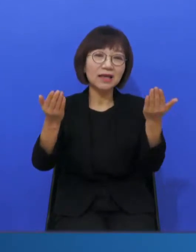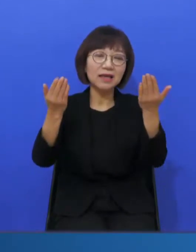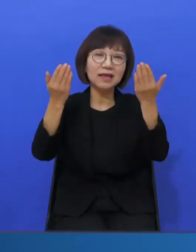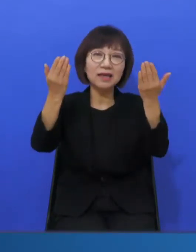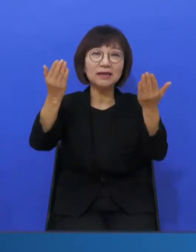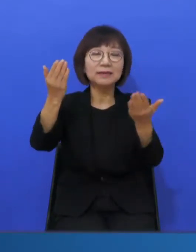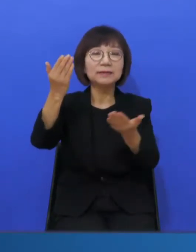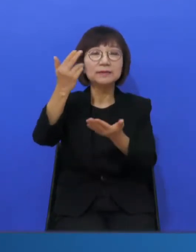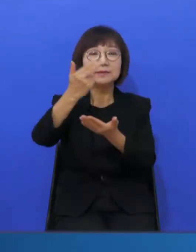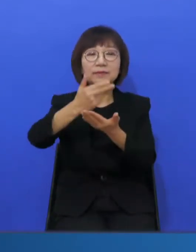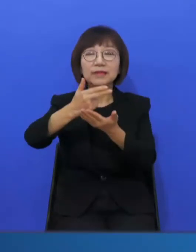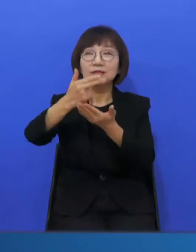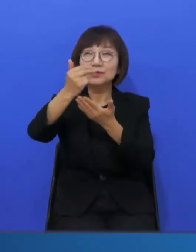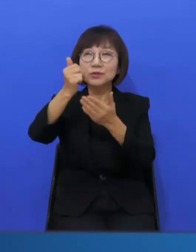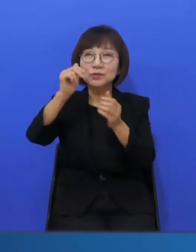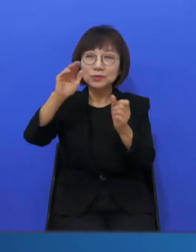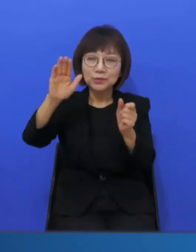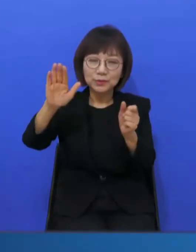찬송하겠네.